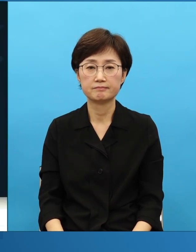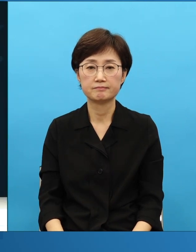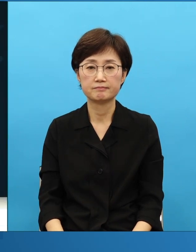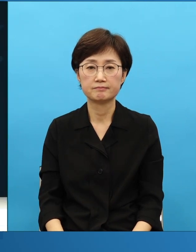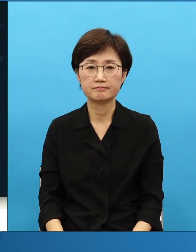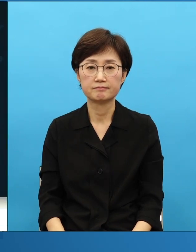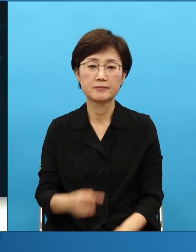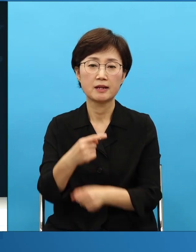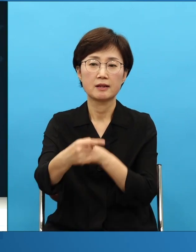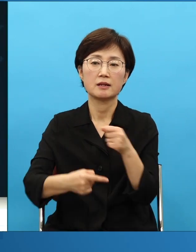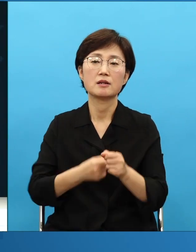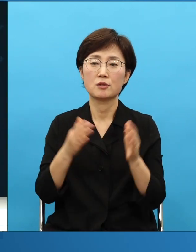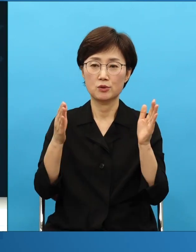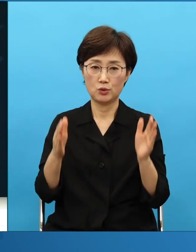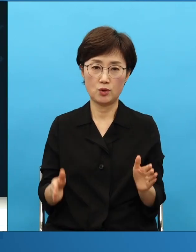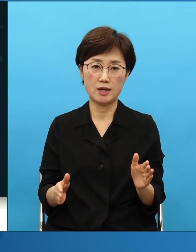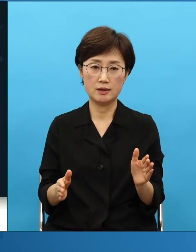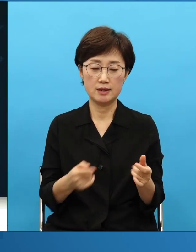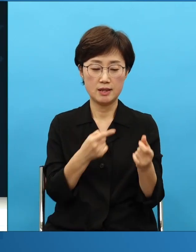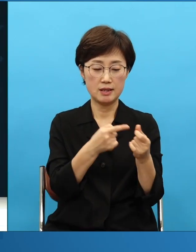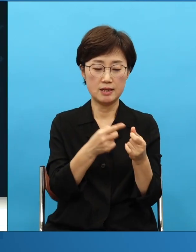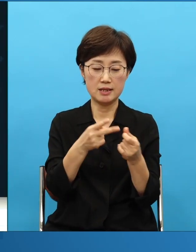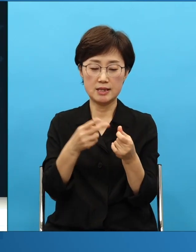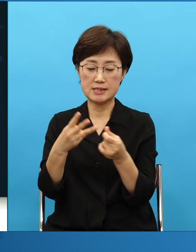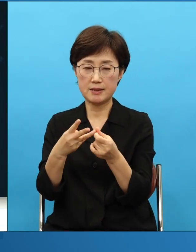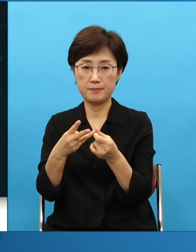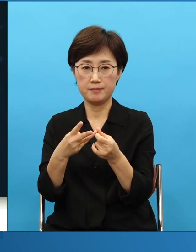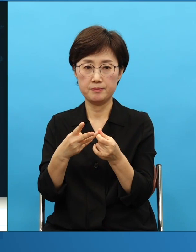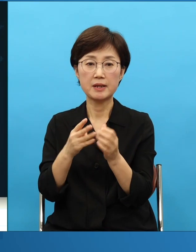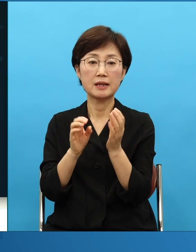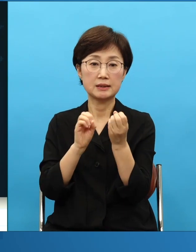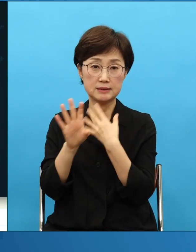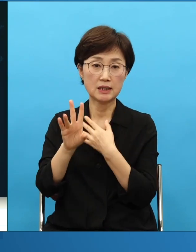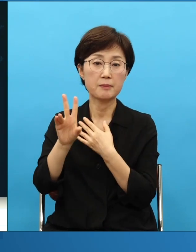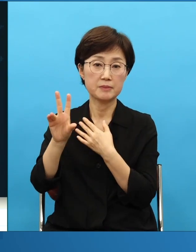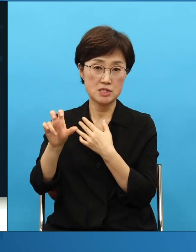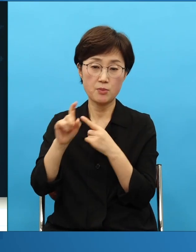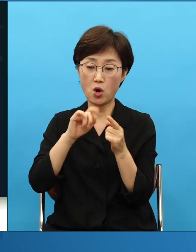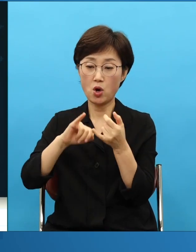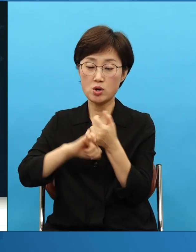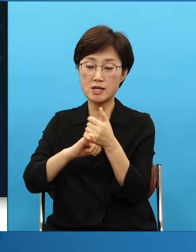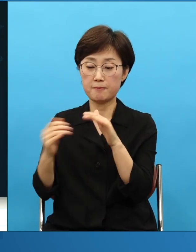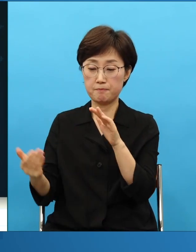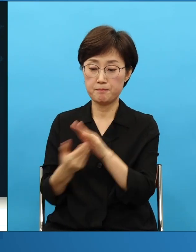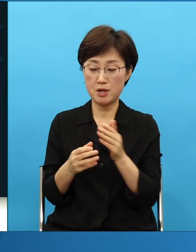한 해 동안 제123 RUTC 응답 25회 언약 성취의 여정을 걷게